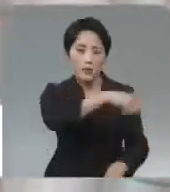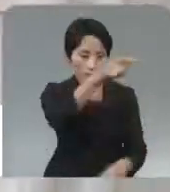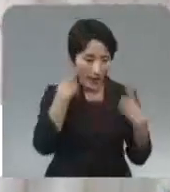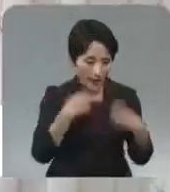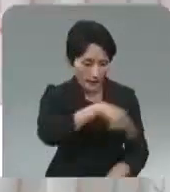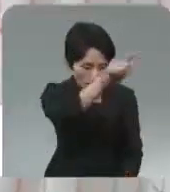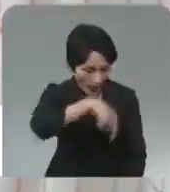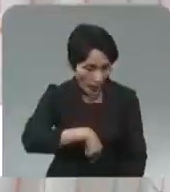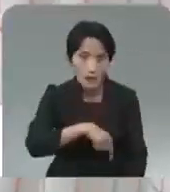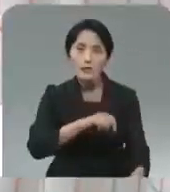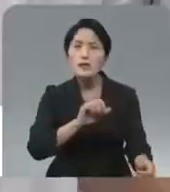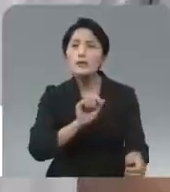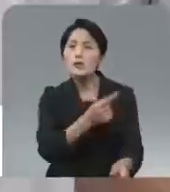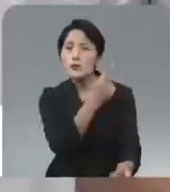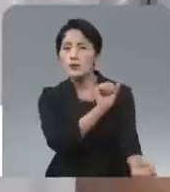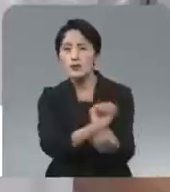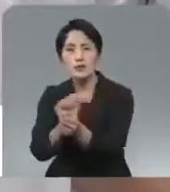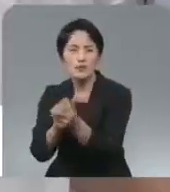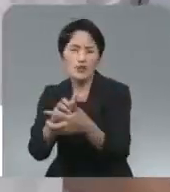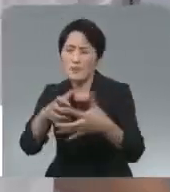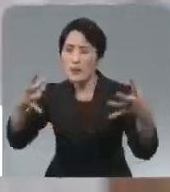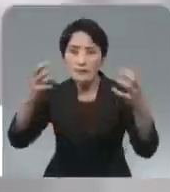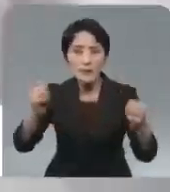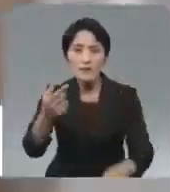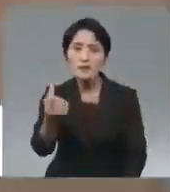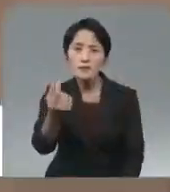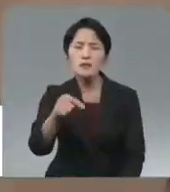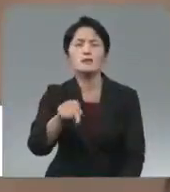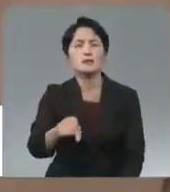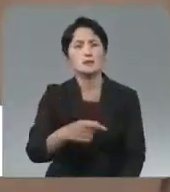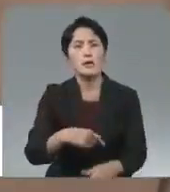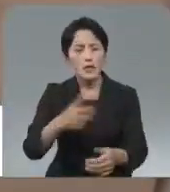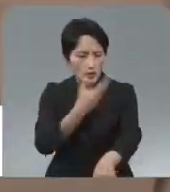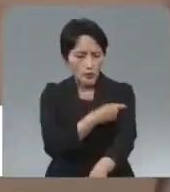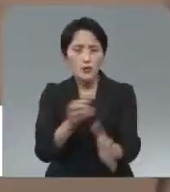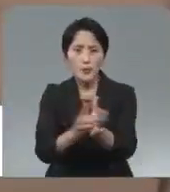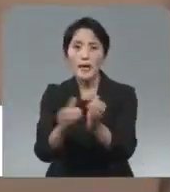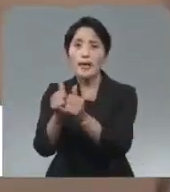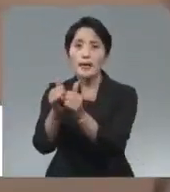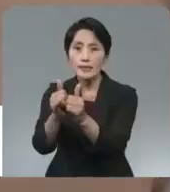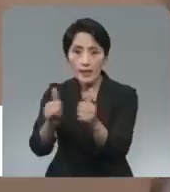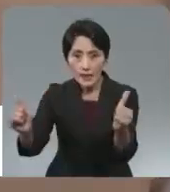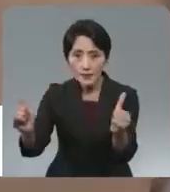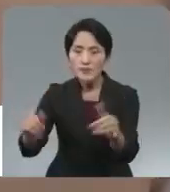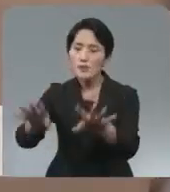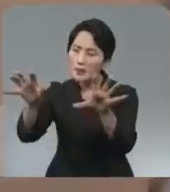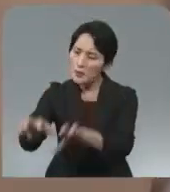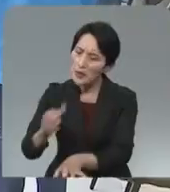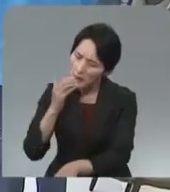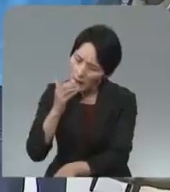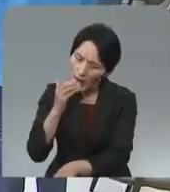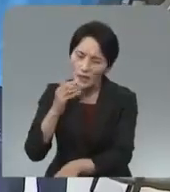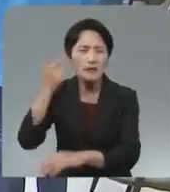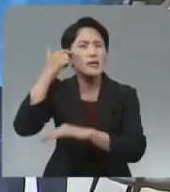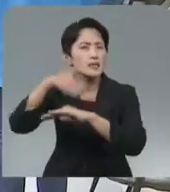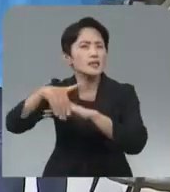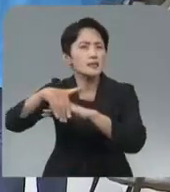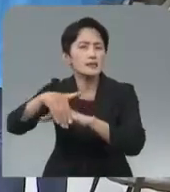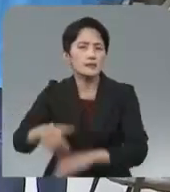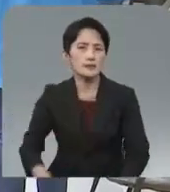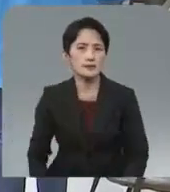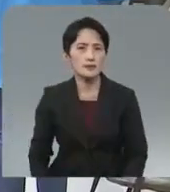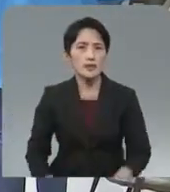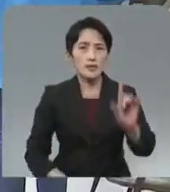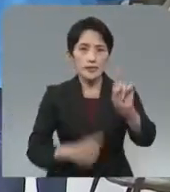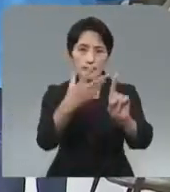22 сентября настоящее время самый жесткий четвертый уровень социального дистанцирования сохраняется в